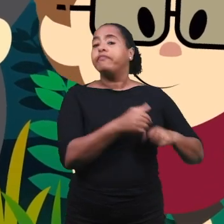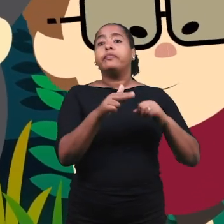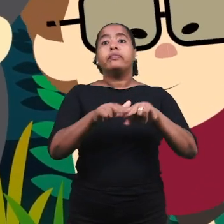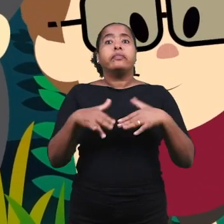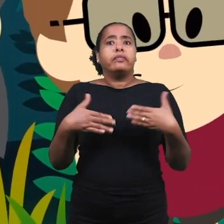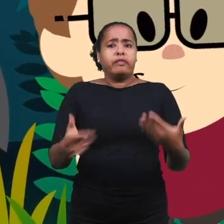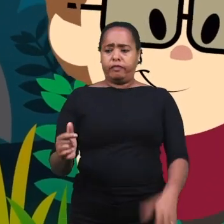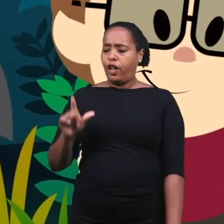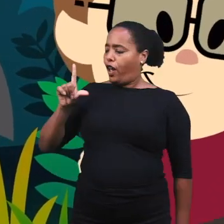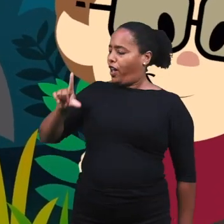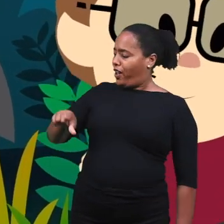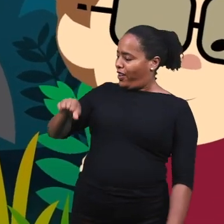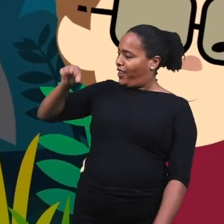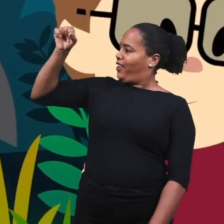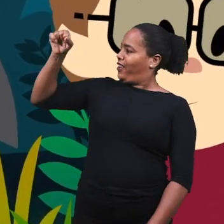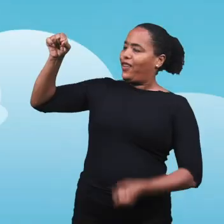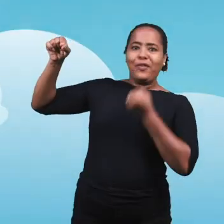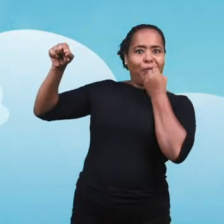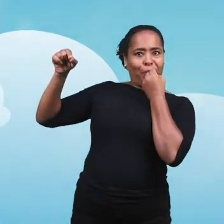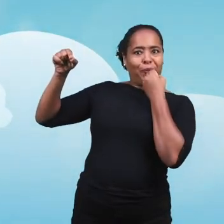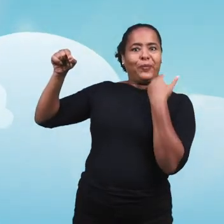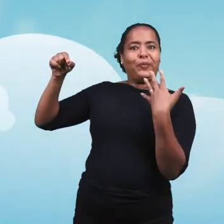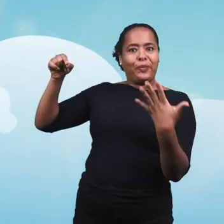Я сделал добрый выбор.